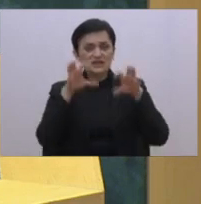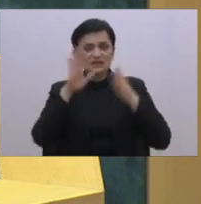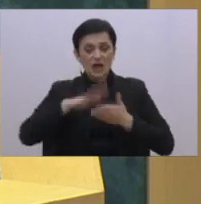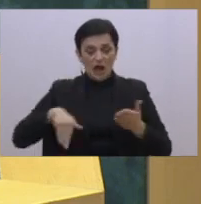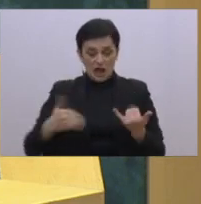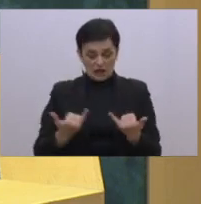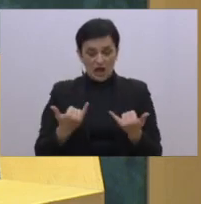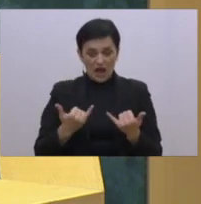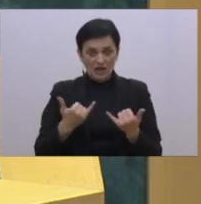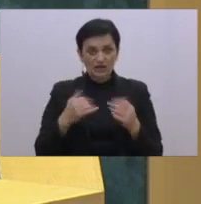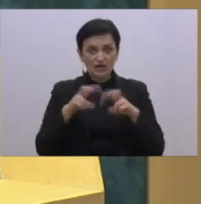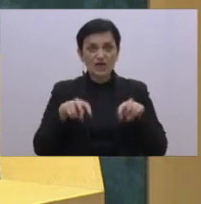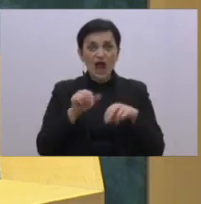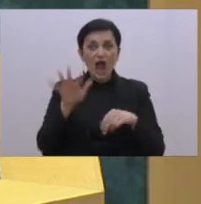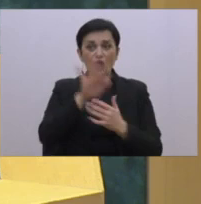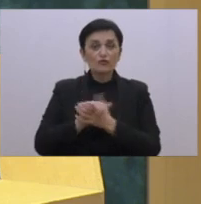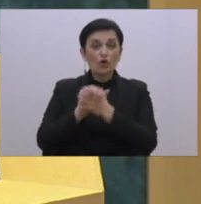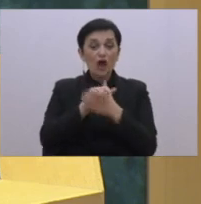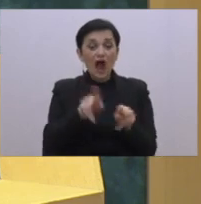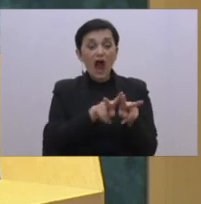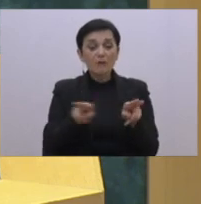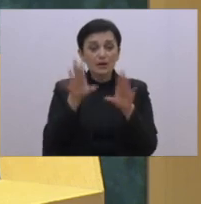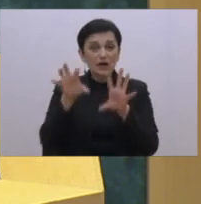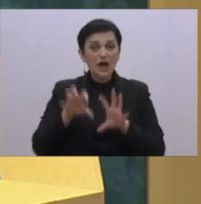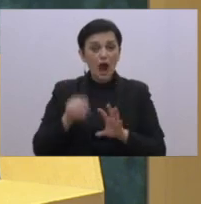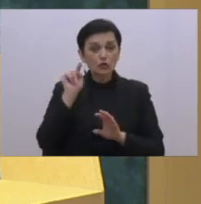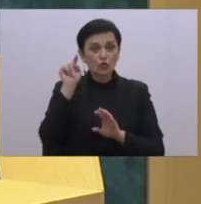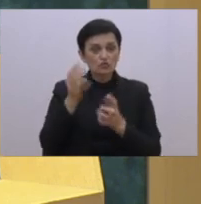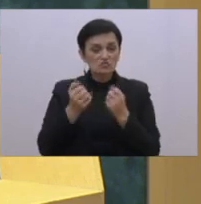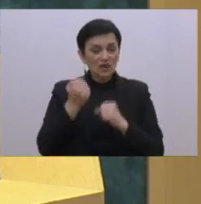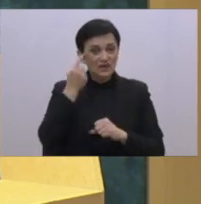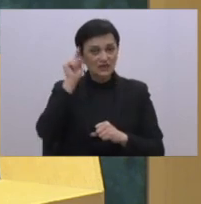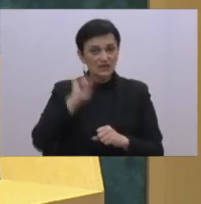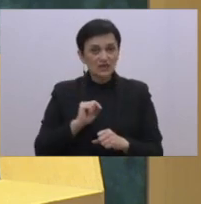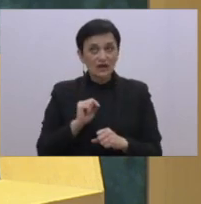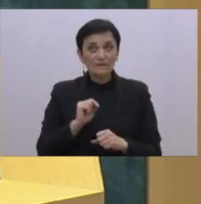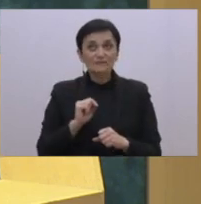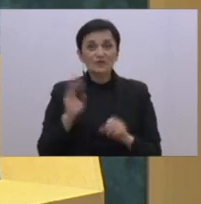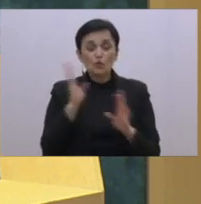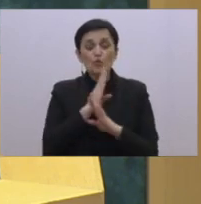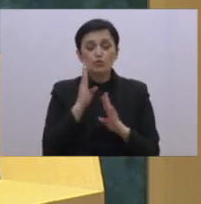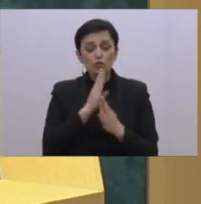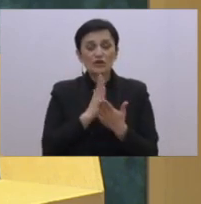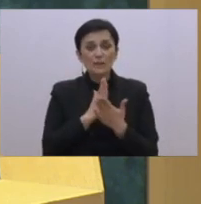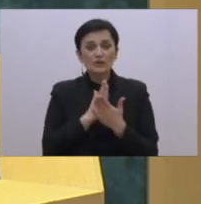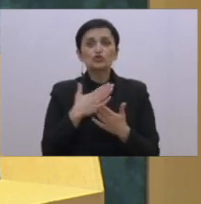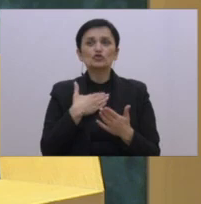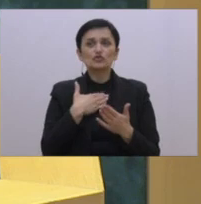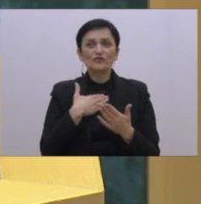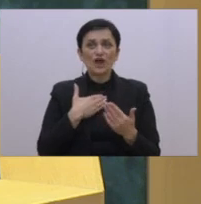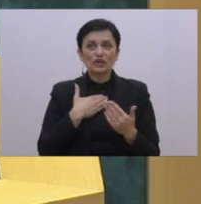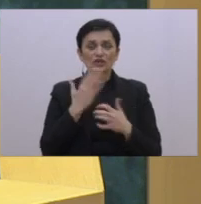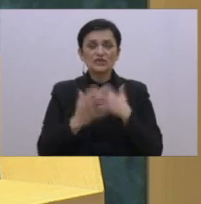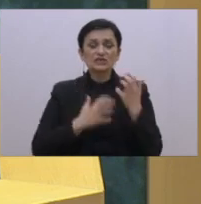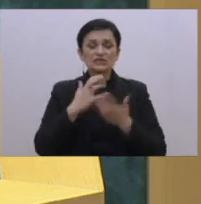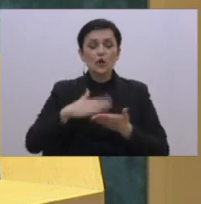ახლაც განიხილება ევროკავშირში ამგვარი კანონის მიღების იდეა. და ეს ბუნებრივიცა, ჩვენ ვარსებობთ